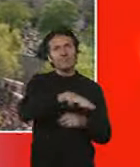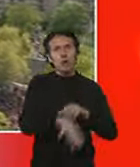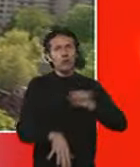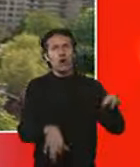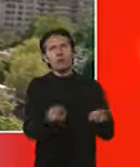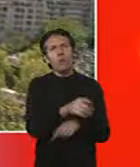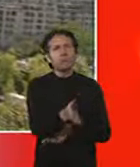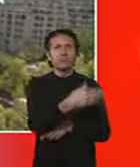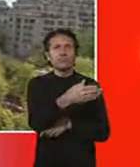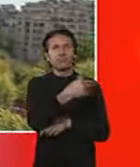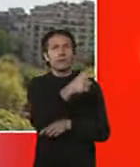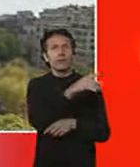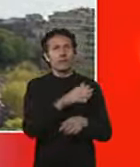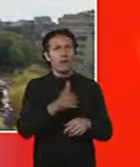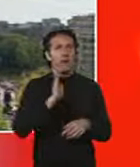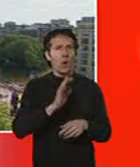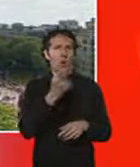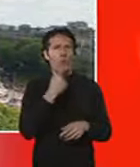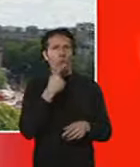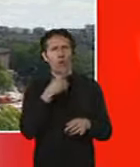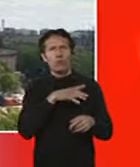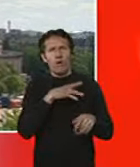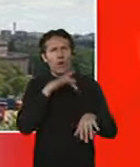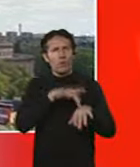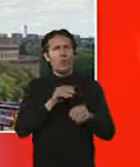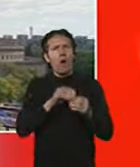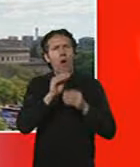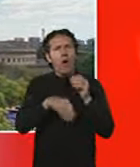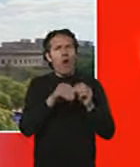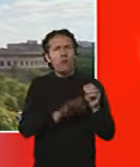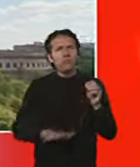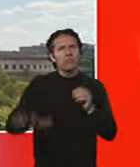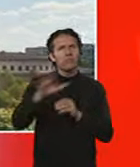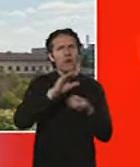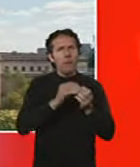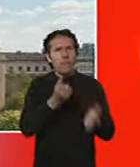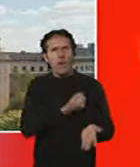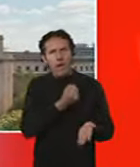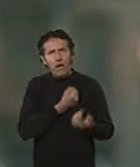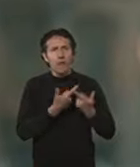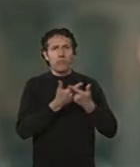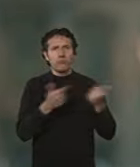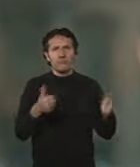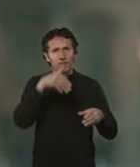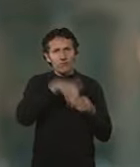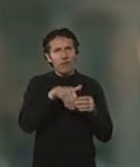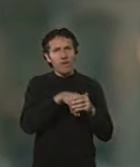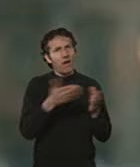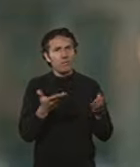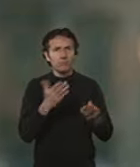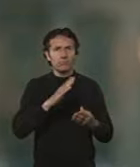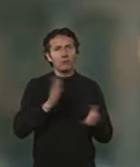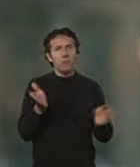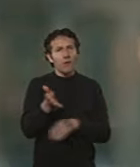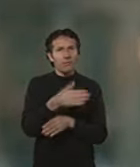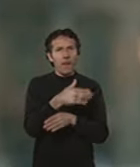brandissent le drapeau qui a été l'étandard de tant de tyrannies à travers le monde et qui a enveloppé dans ses plis